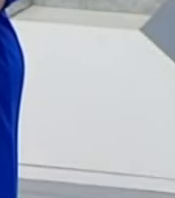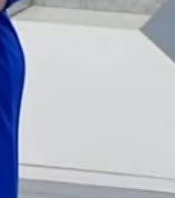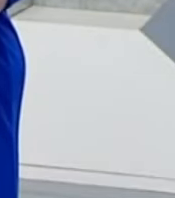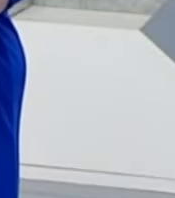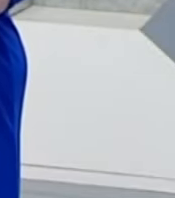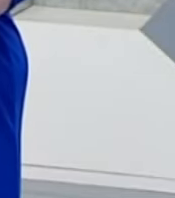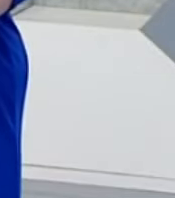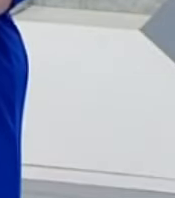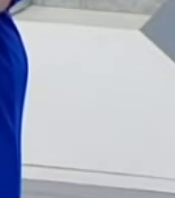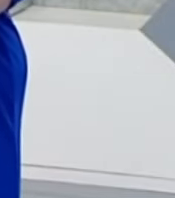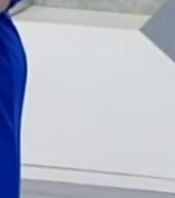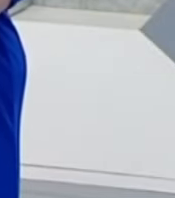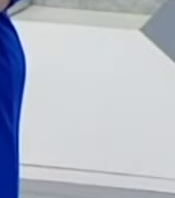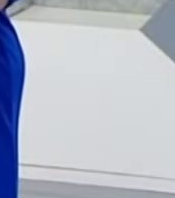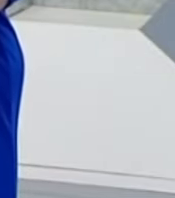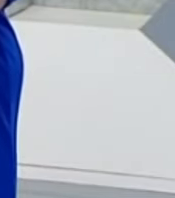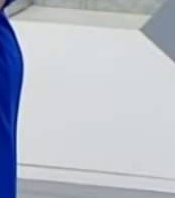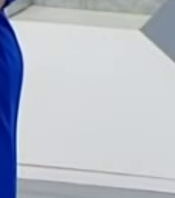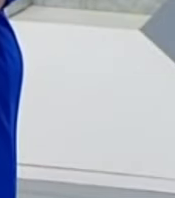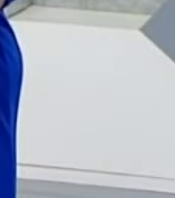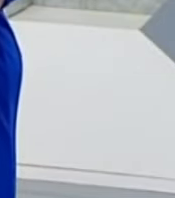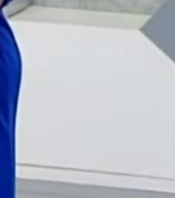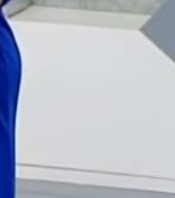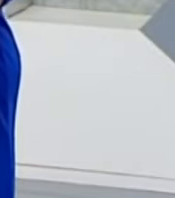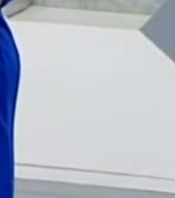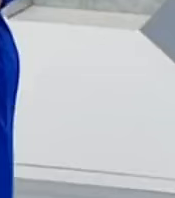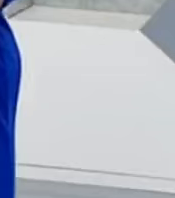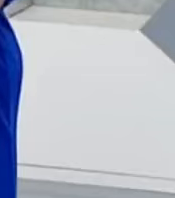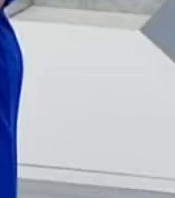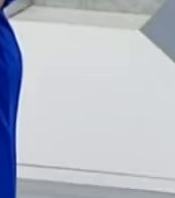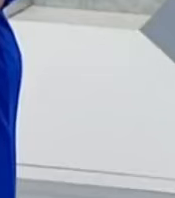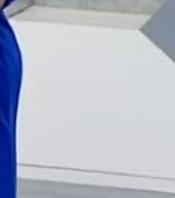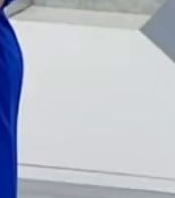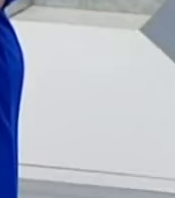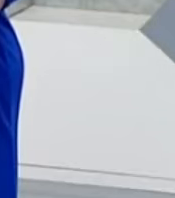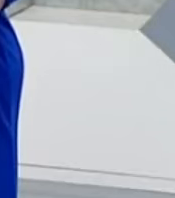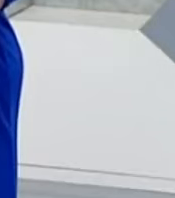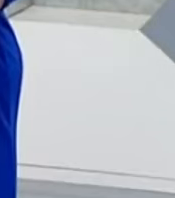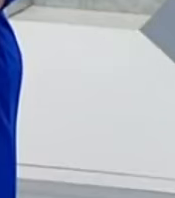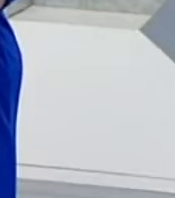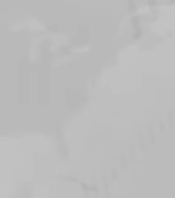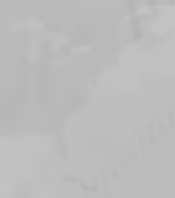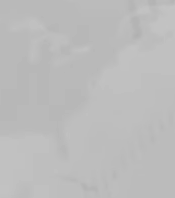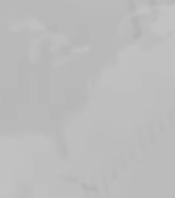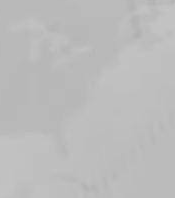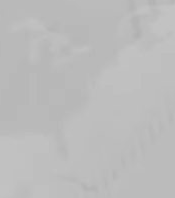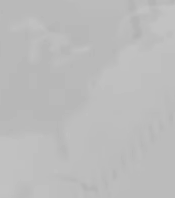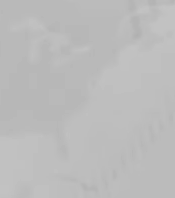GMA Pinoy TV at sa www.gmanews.tv.